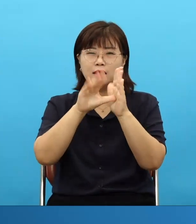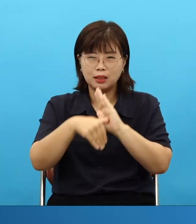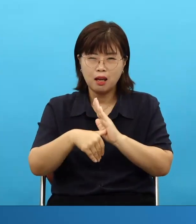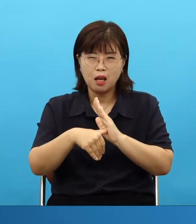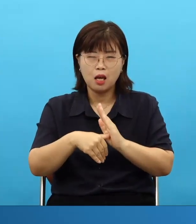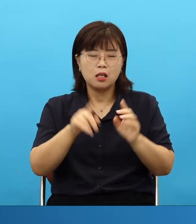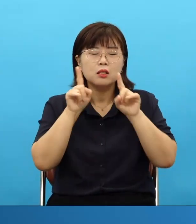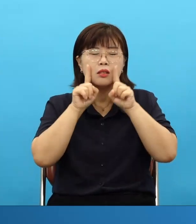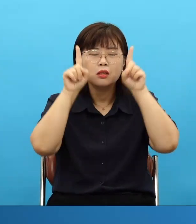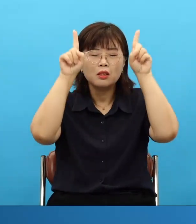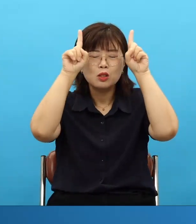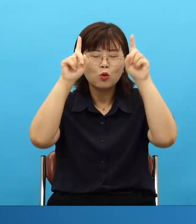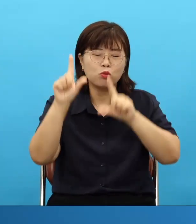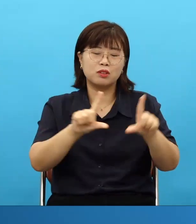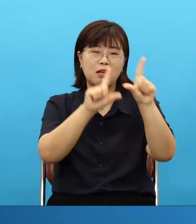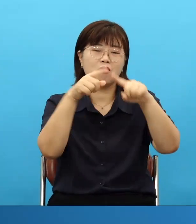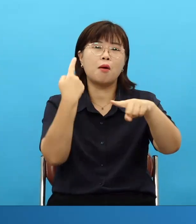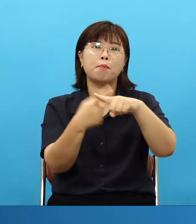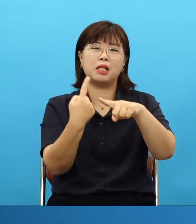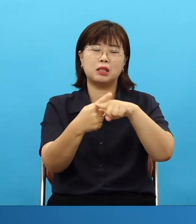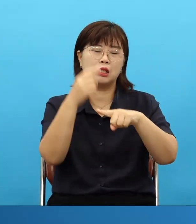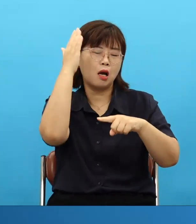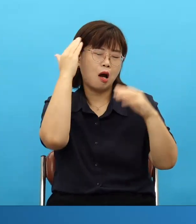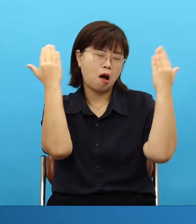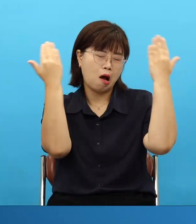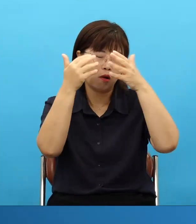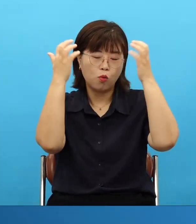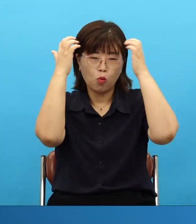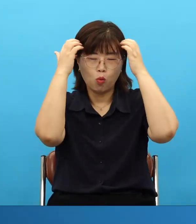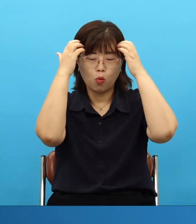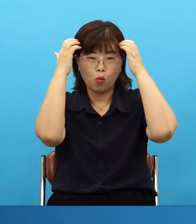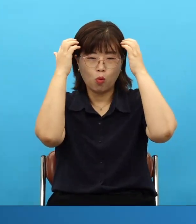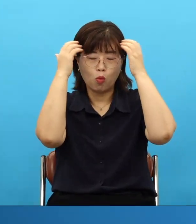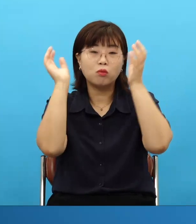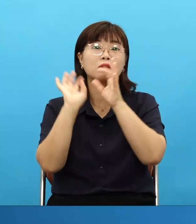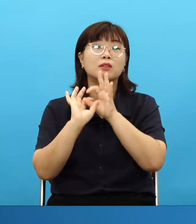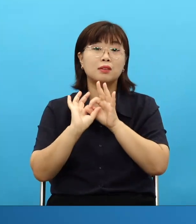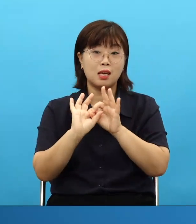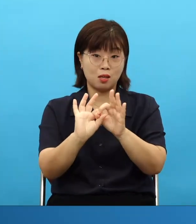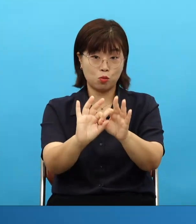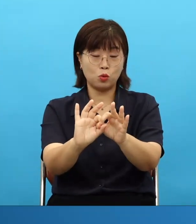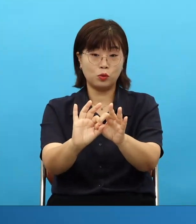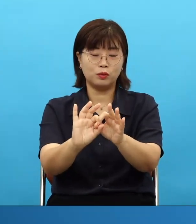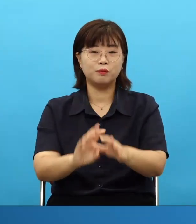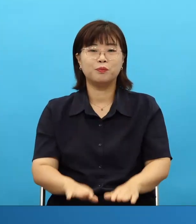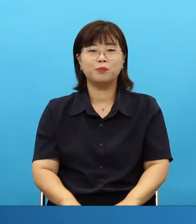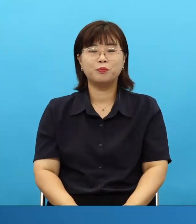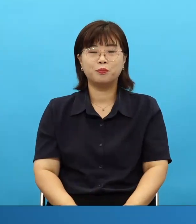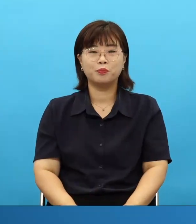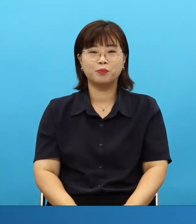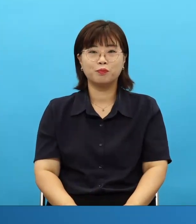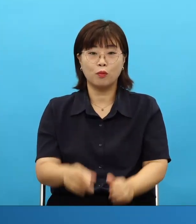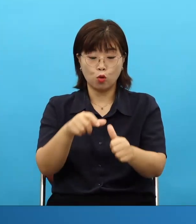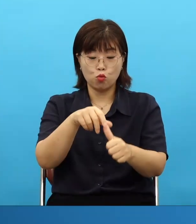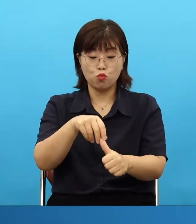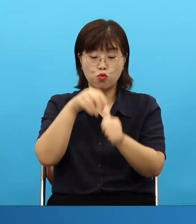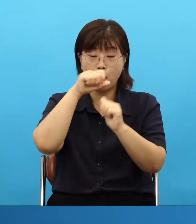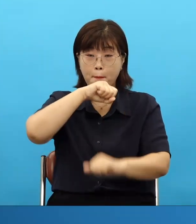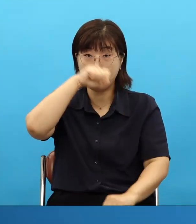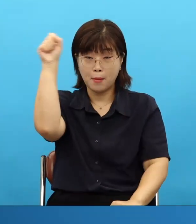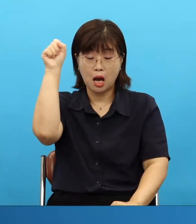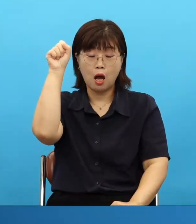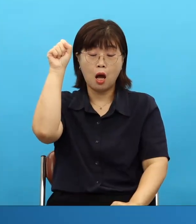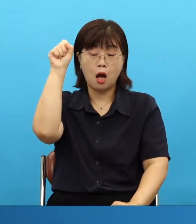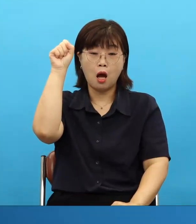that, as you live your life upon this earth, you have no choice but to live inside of darkness. 그리고 구원받은 하나님의 자녀가 되는 순간에 천국만